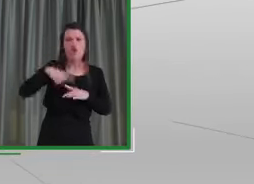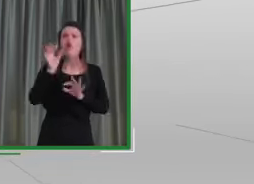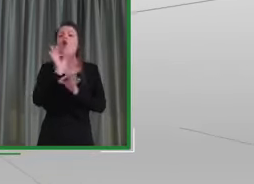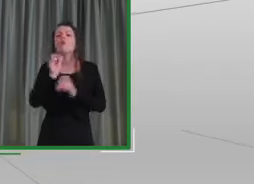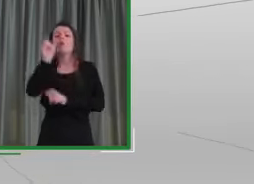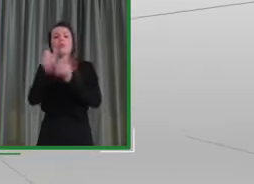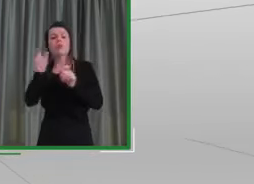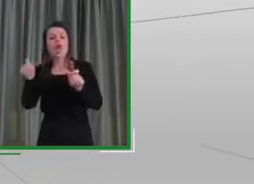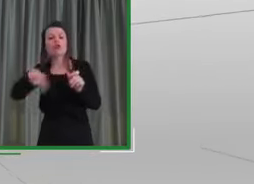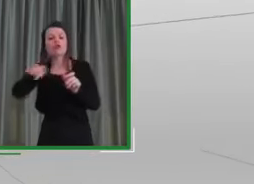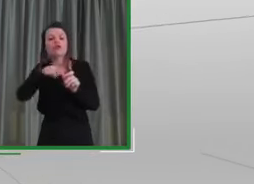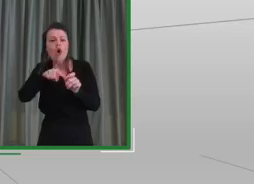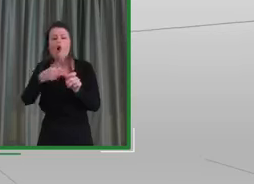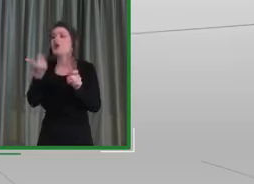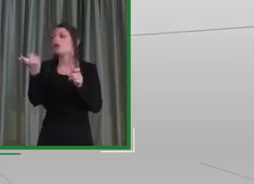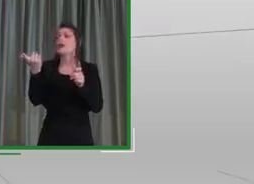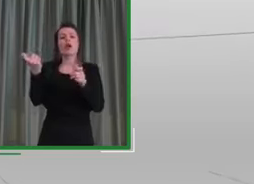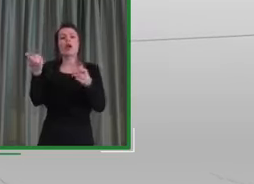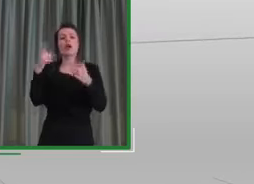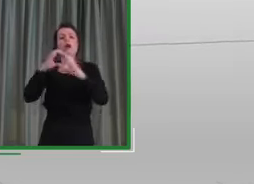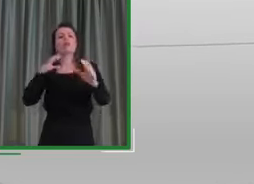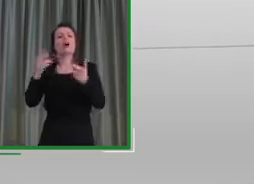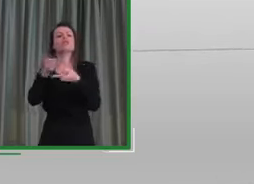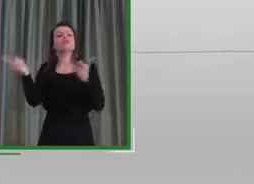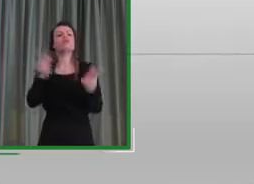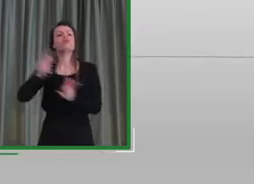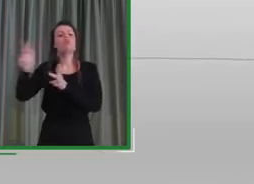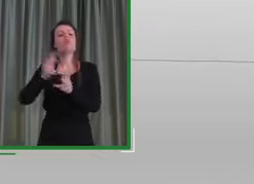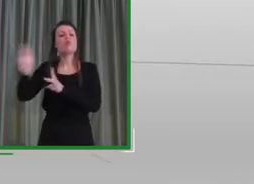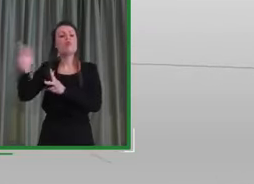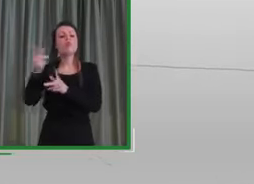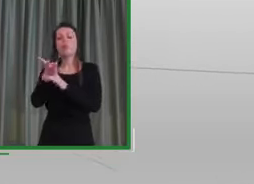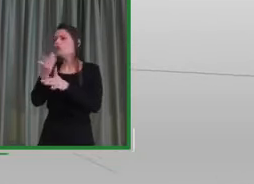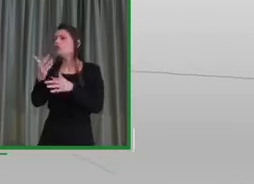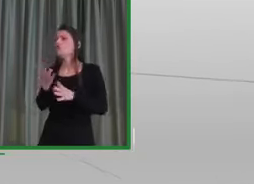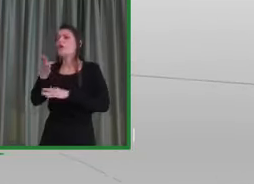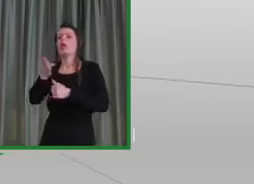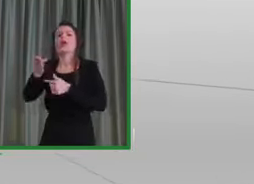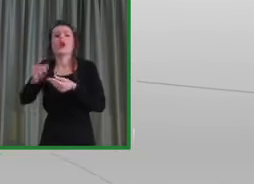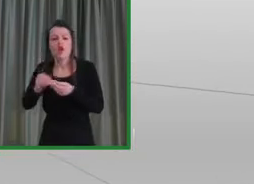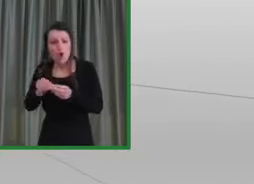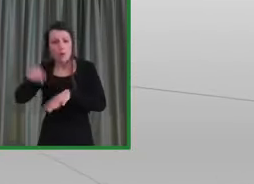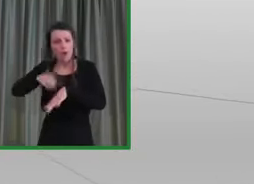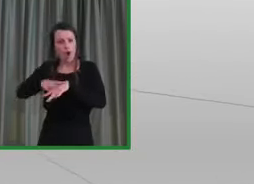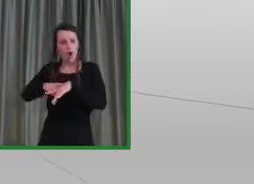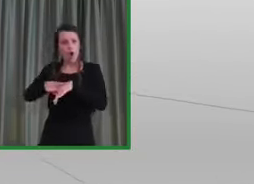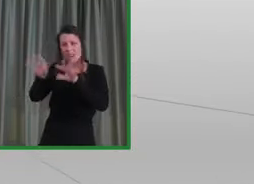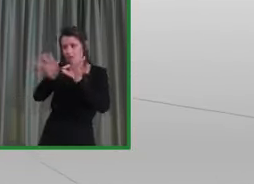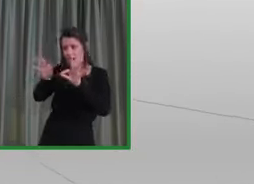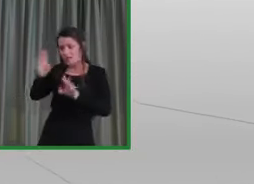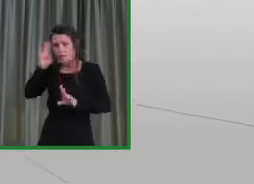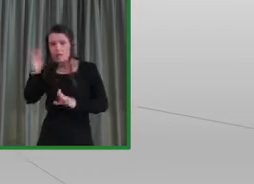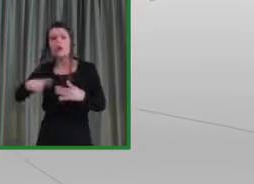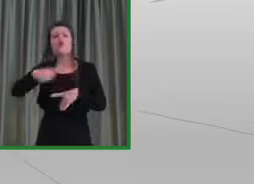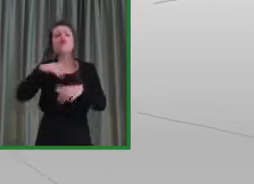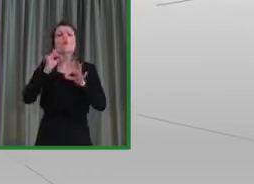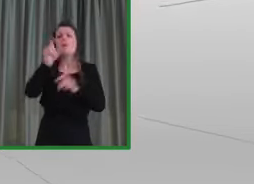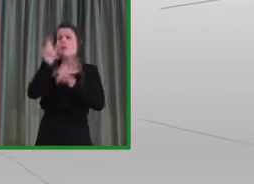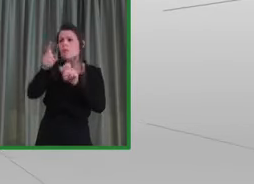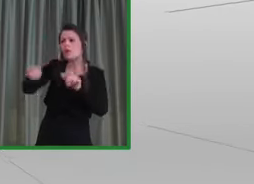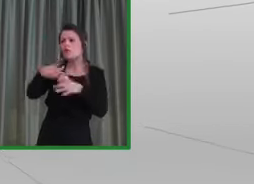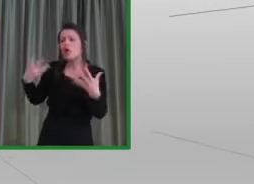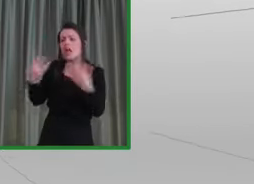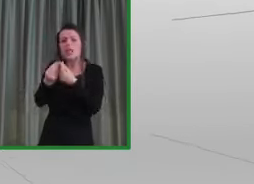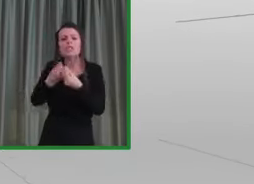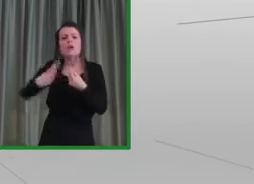quant'altro lo facciamo con gli interessati lo facciamo con la parte politica quindi i rappresentanti dei cittadini lo facciamo